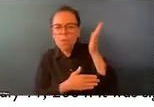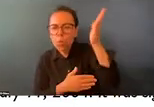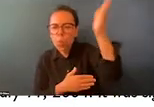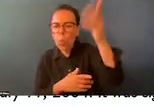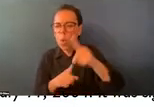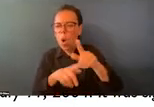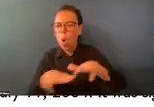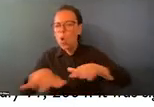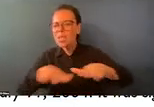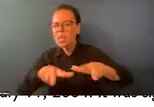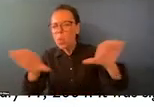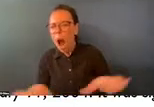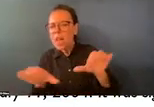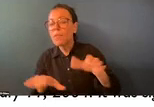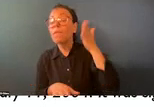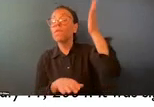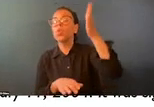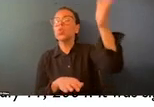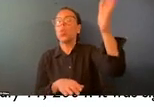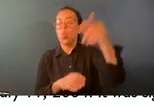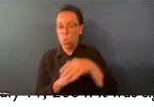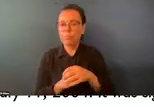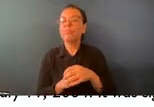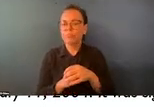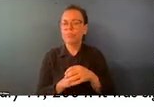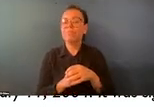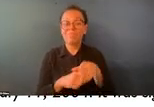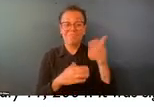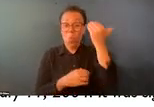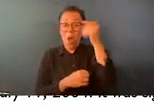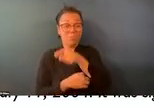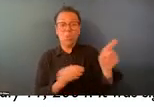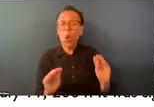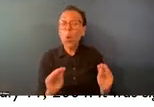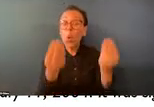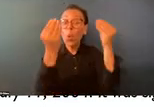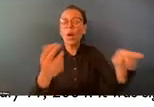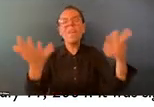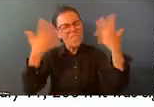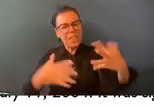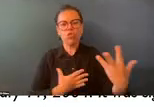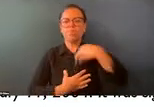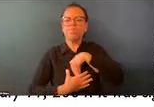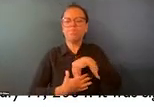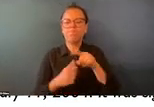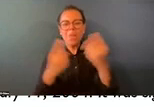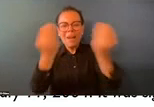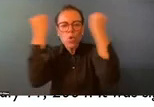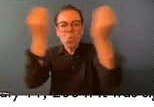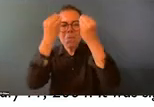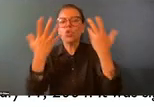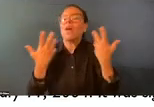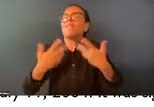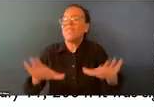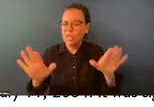привлечение молодежи по реагированию к изменению климата – важный момент. Для этого нужно, чтобы создавали групп, молодежных групп